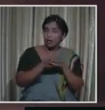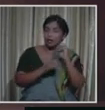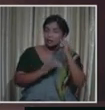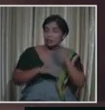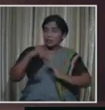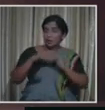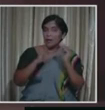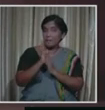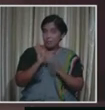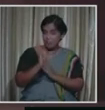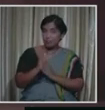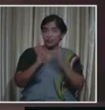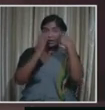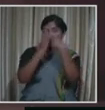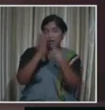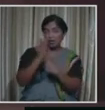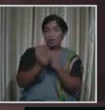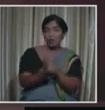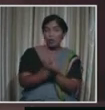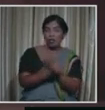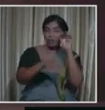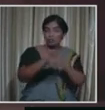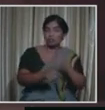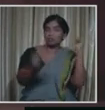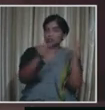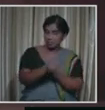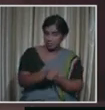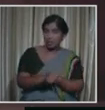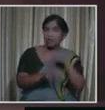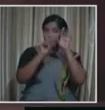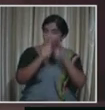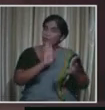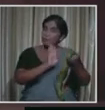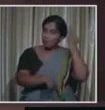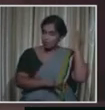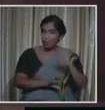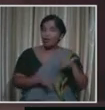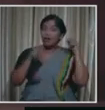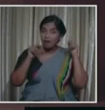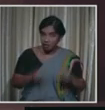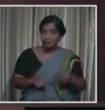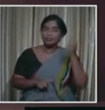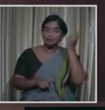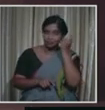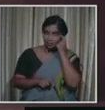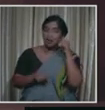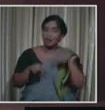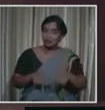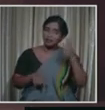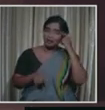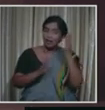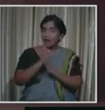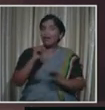kriyakari samaj ke. Leis suatu polisi datang dan kita orang gatal ni kerap. Eh, mitiasa tiap-tiap ni apa? adat tapi dana menteri